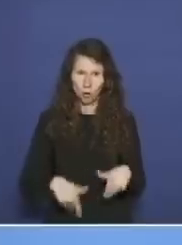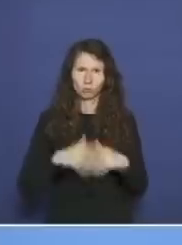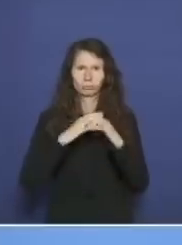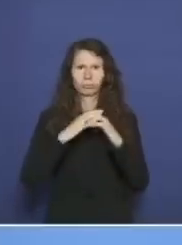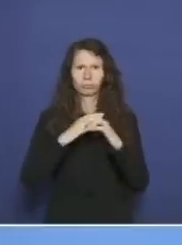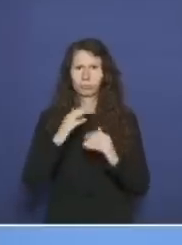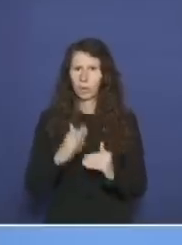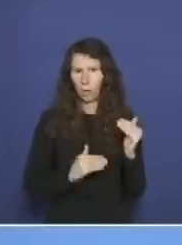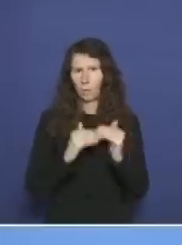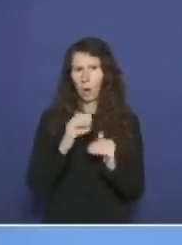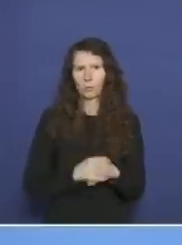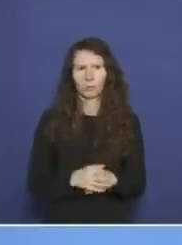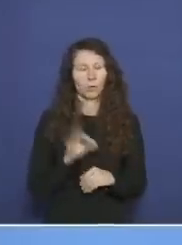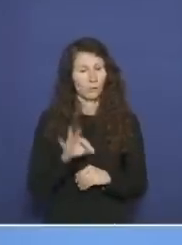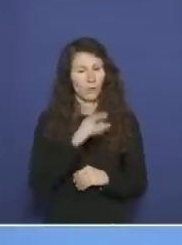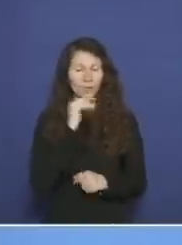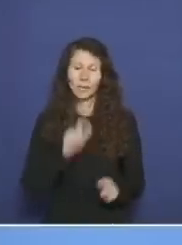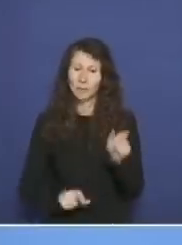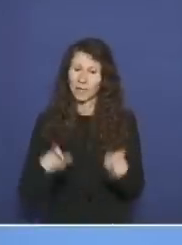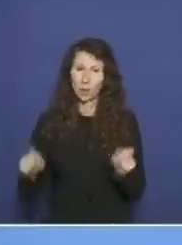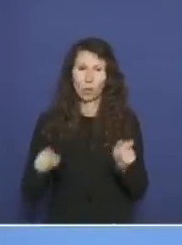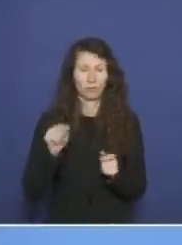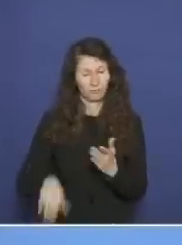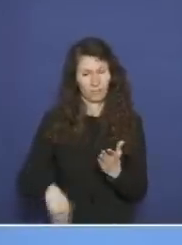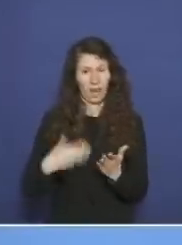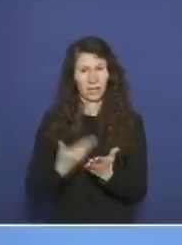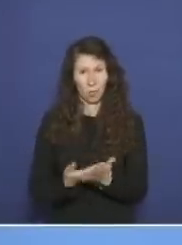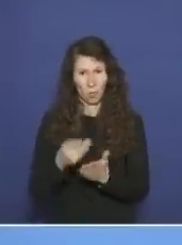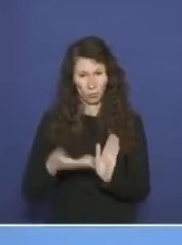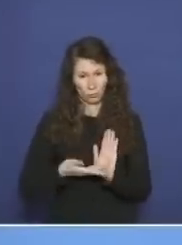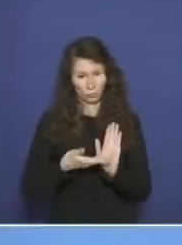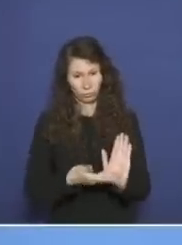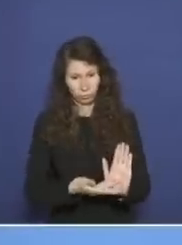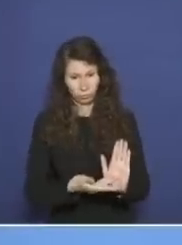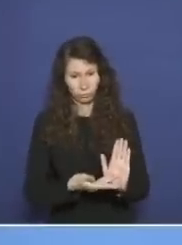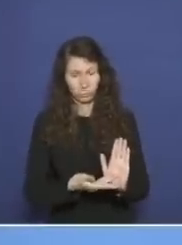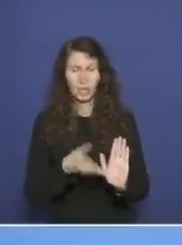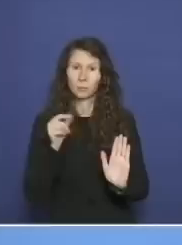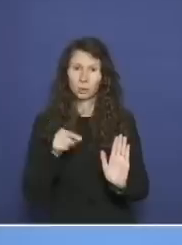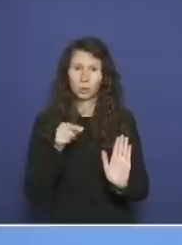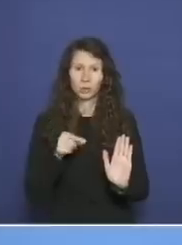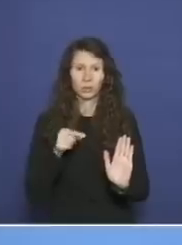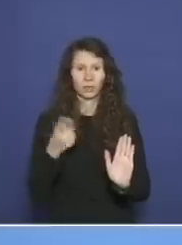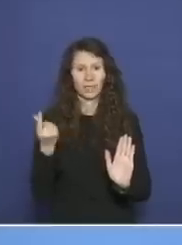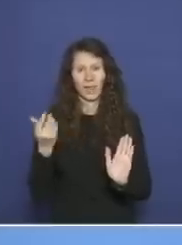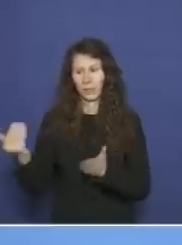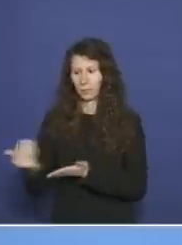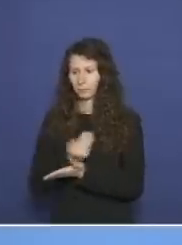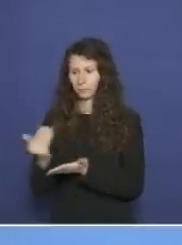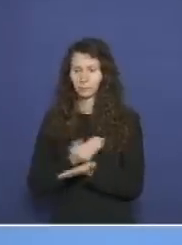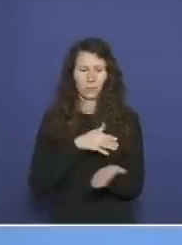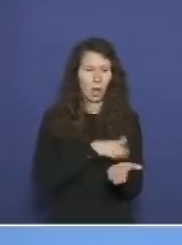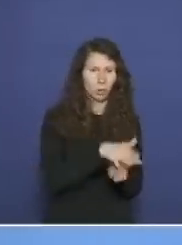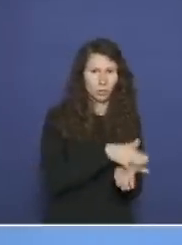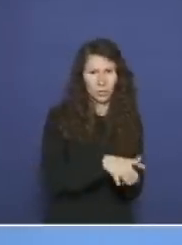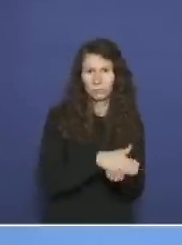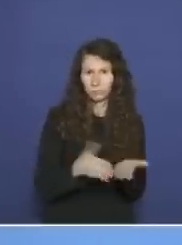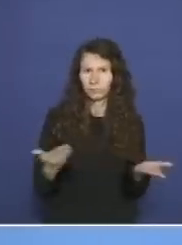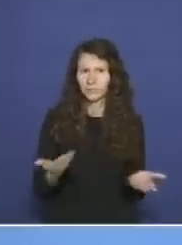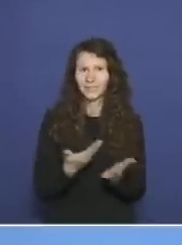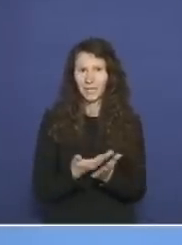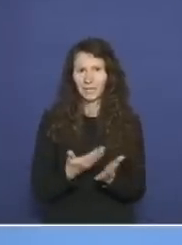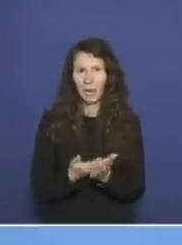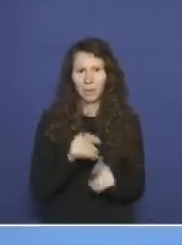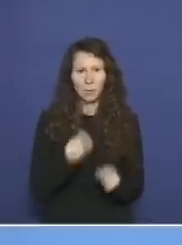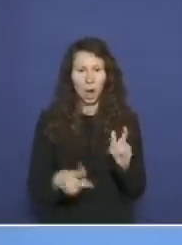das ist für viele, die diese Angebote erbringen, die Refinanzierung dieses Angebots. Insofern ist es erstmal die Möglichkeit, einen Bürgertest kostenlos für